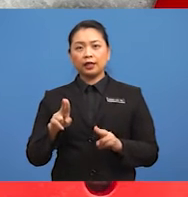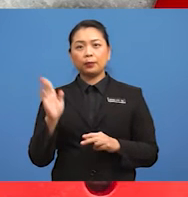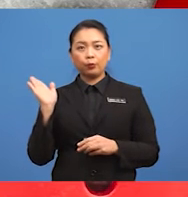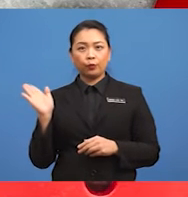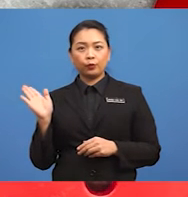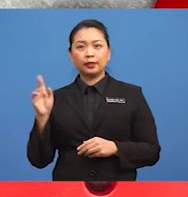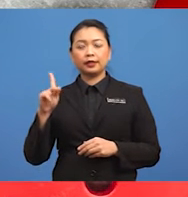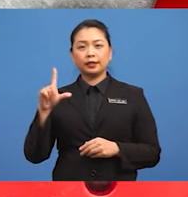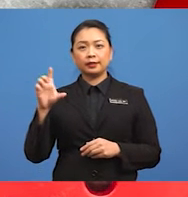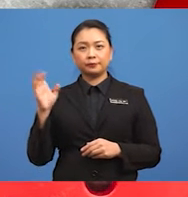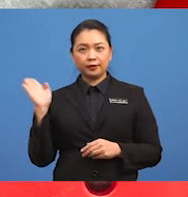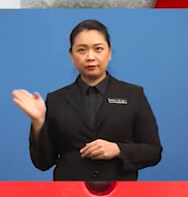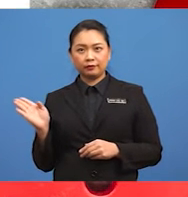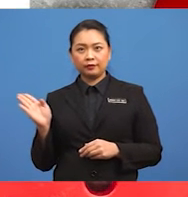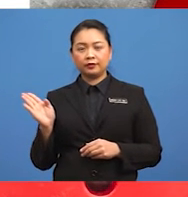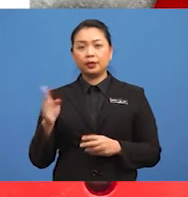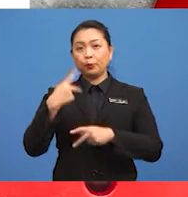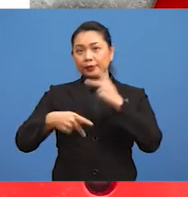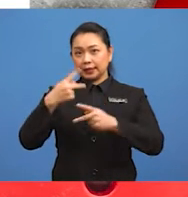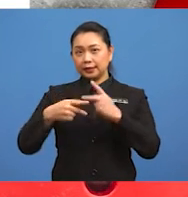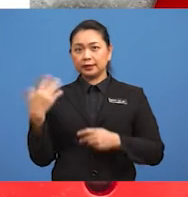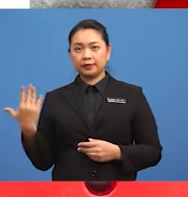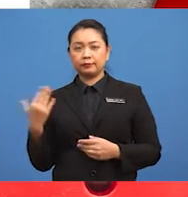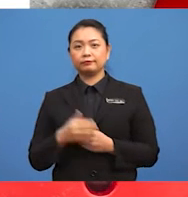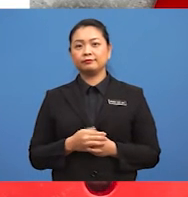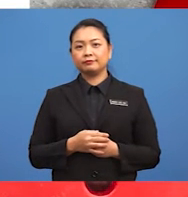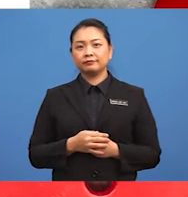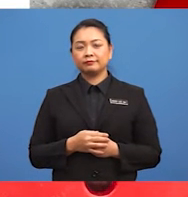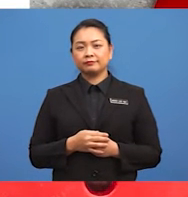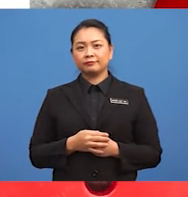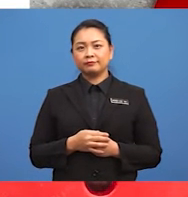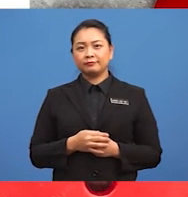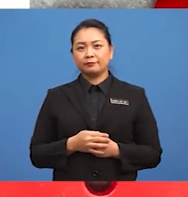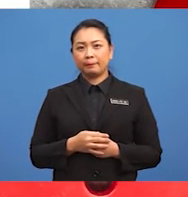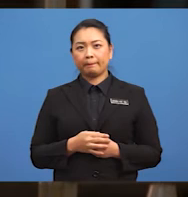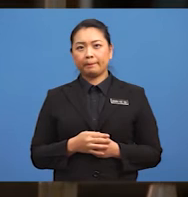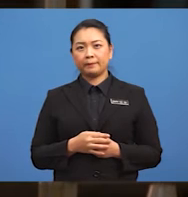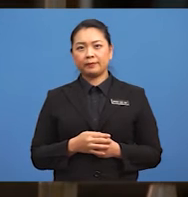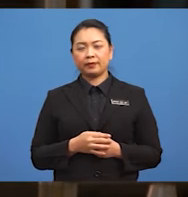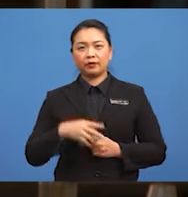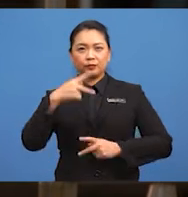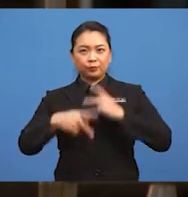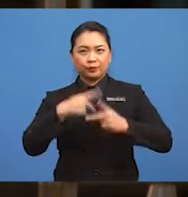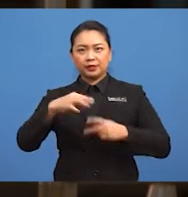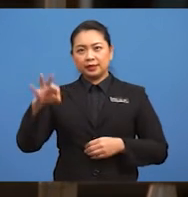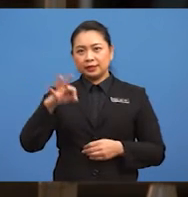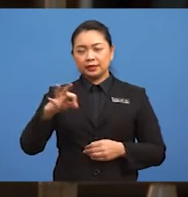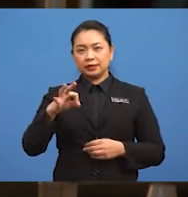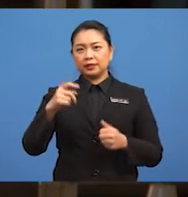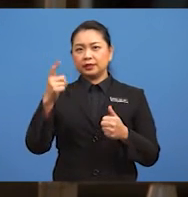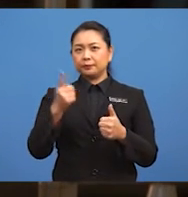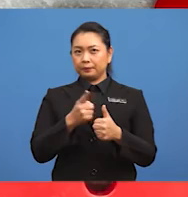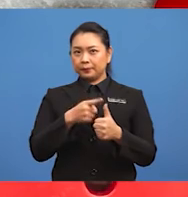kelim, garis leher, penyudah tepi, lengan dan kancing. Proses jahitan yang